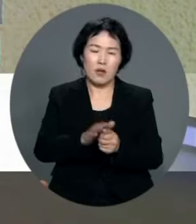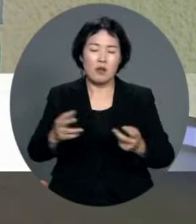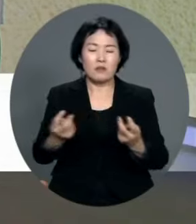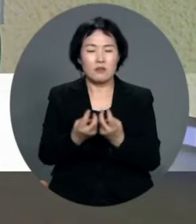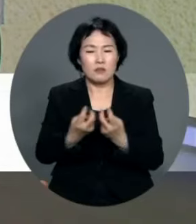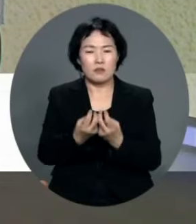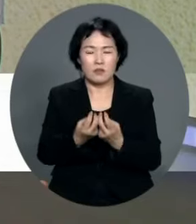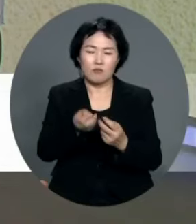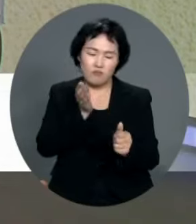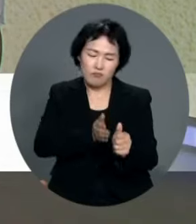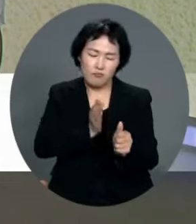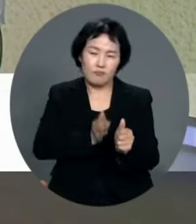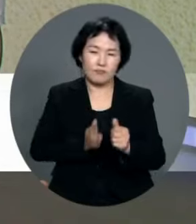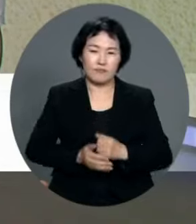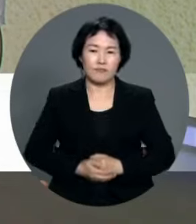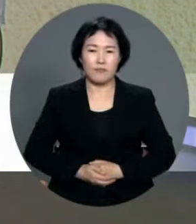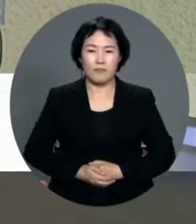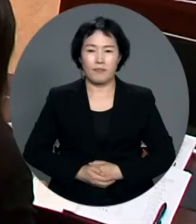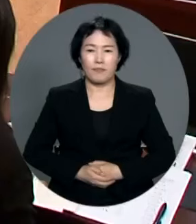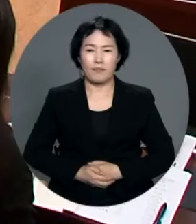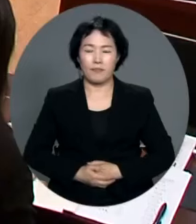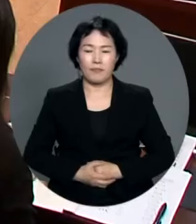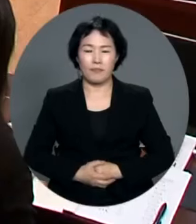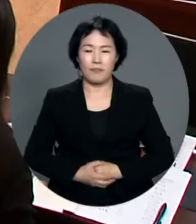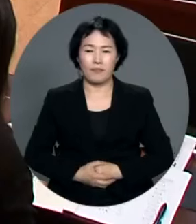많았습니다. 김철우 기자입니다.